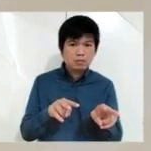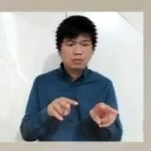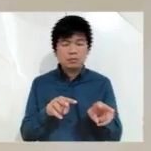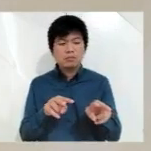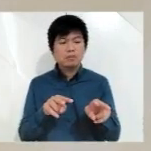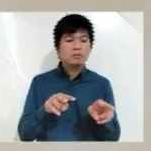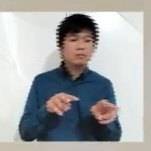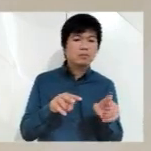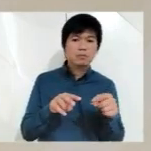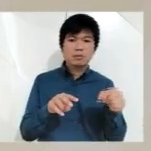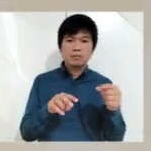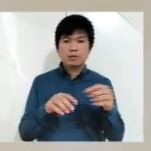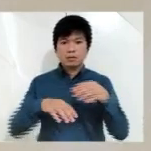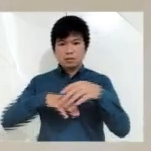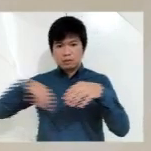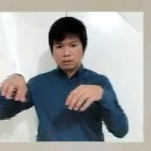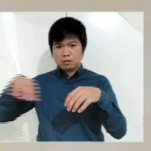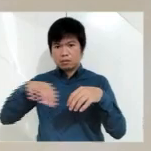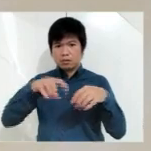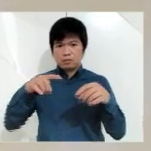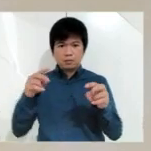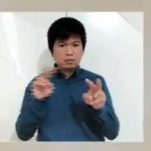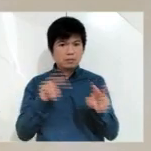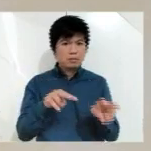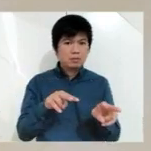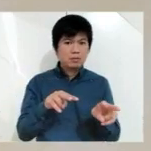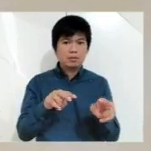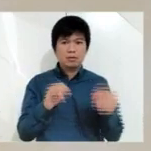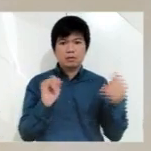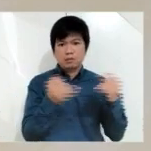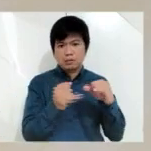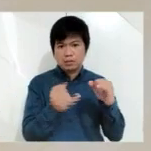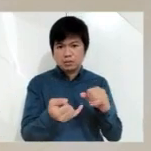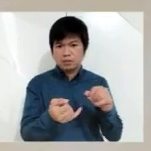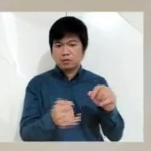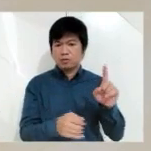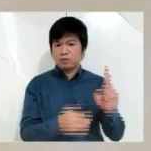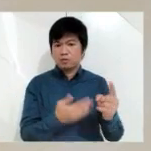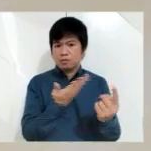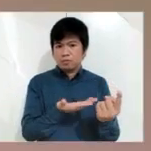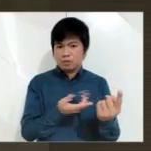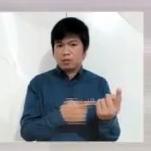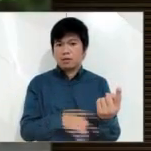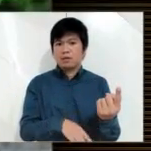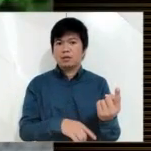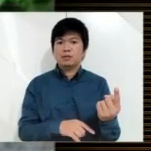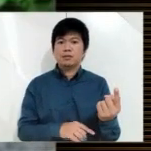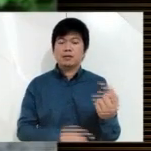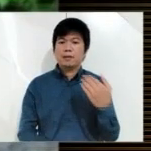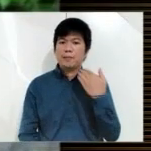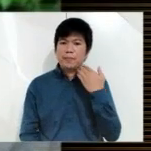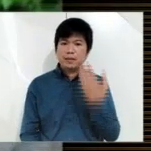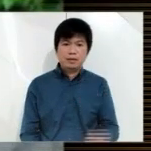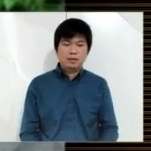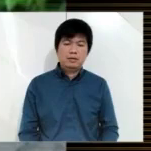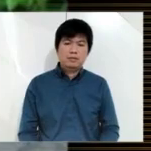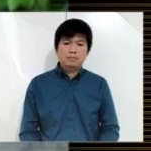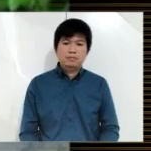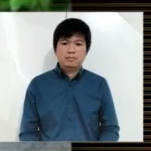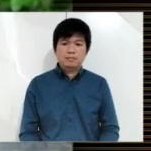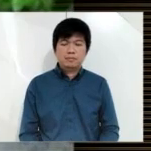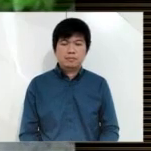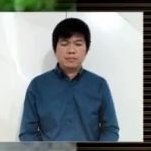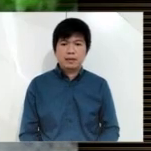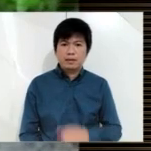mga kapitbahay, ano dyan, nakita nila ay sugatan yung tao at yun nga, wala nang hininga. Hindi pa malinaw ang motibo